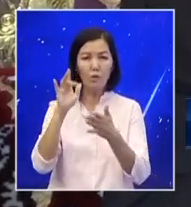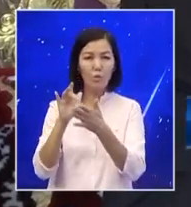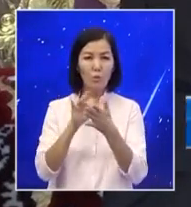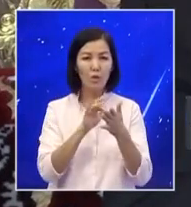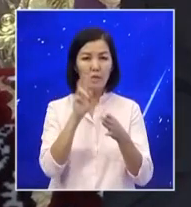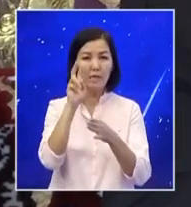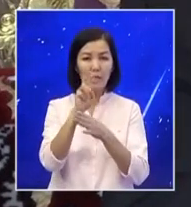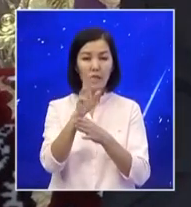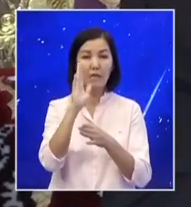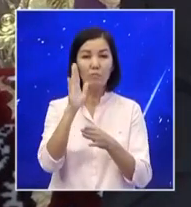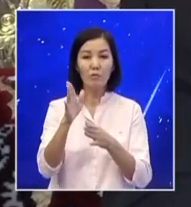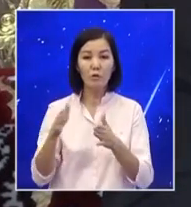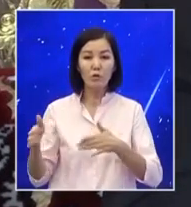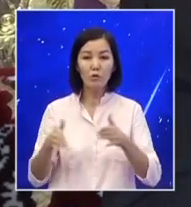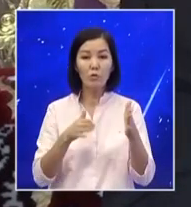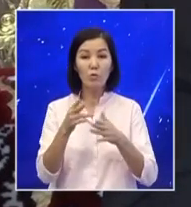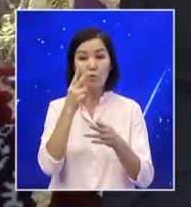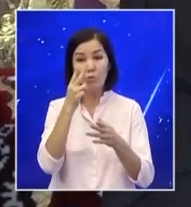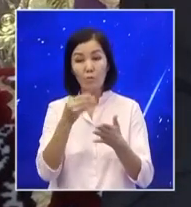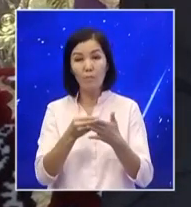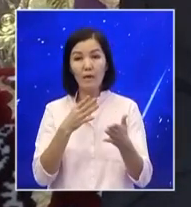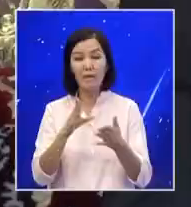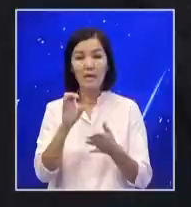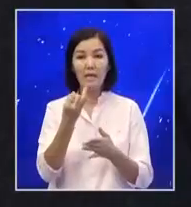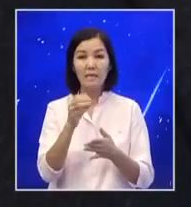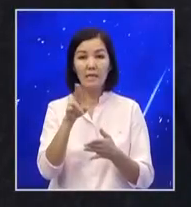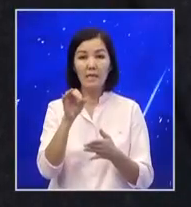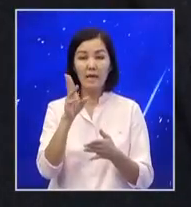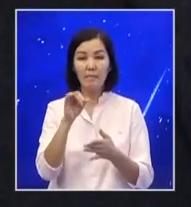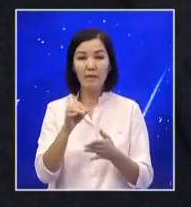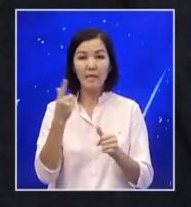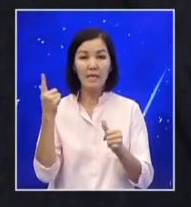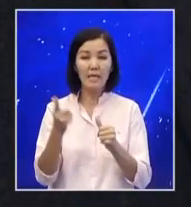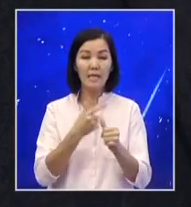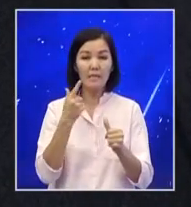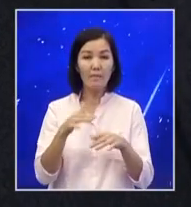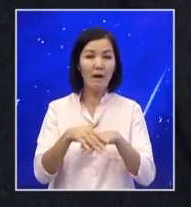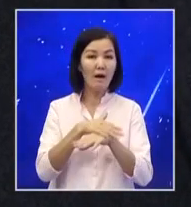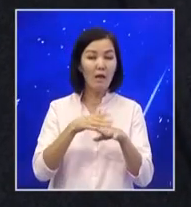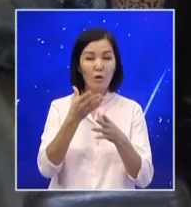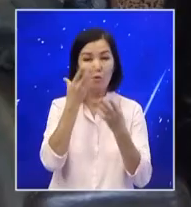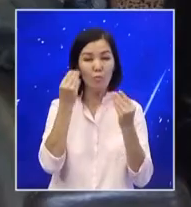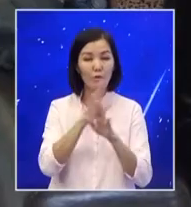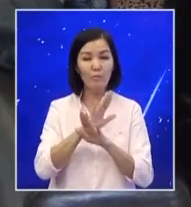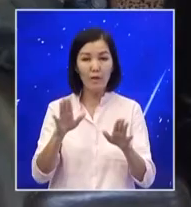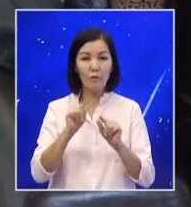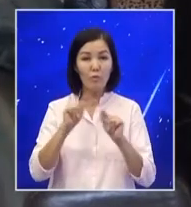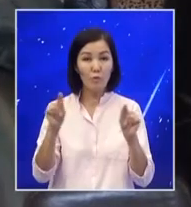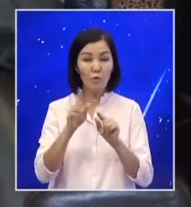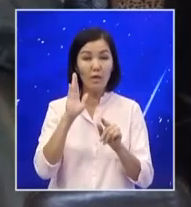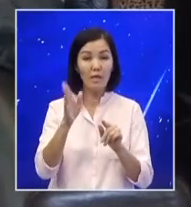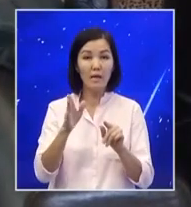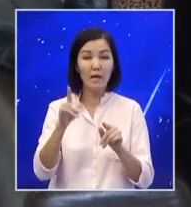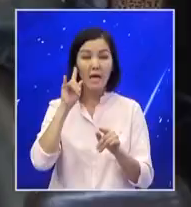болса, жолмен бағалайды. Сейдахмет Шүрегеев, есімін ел ұмытпауы ұлықтауы тиіс тұлға.